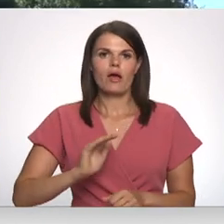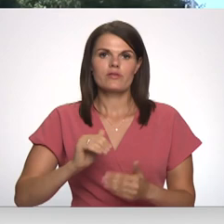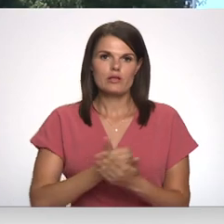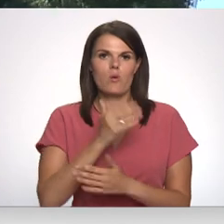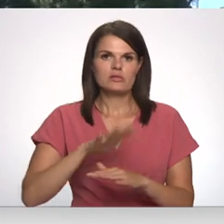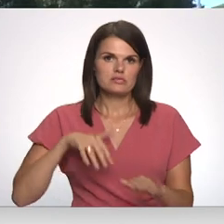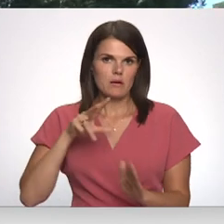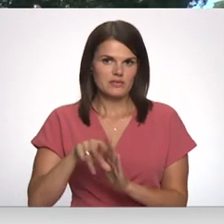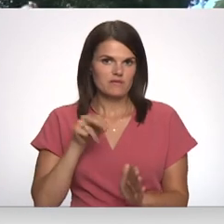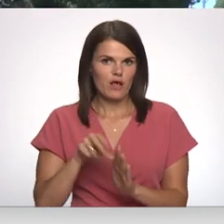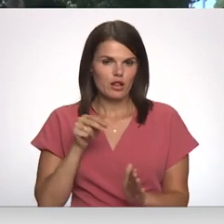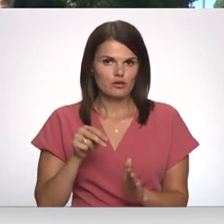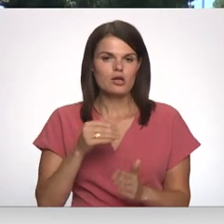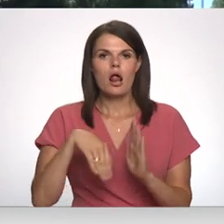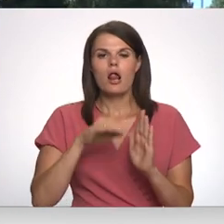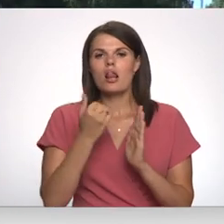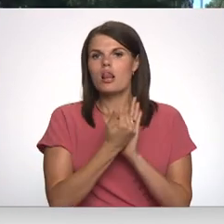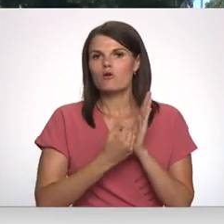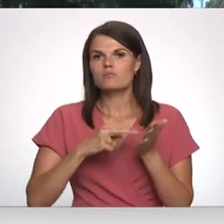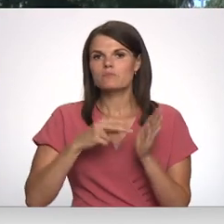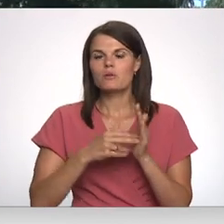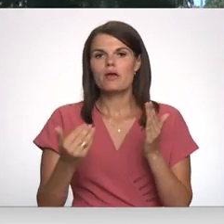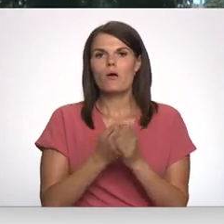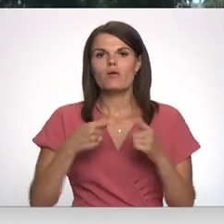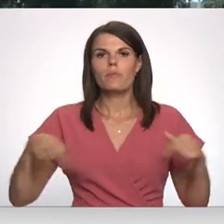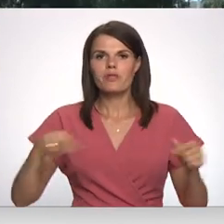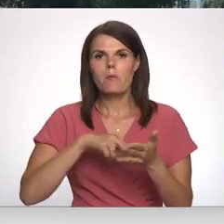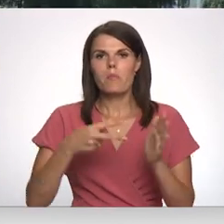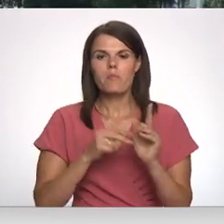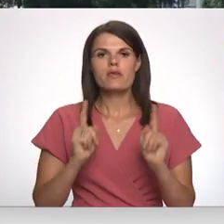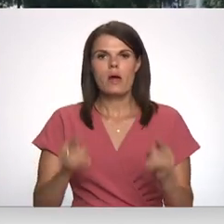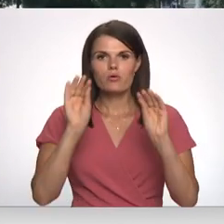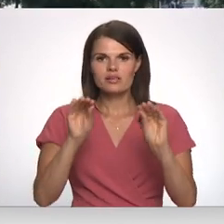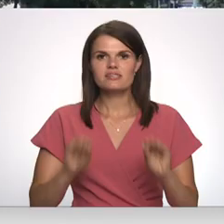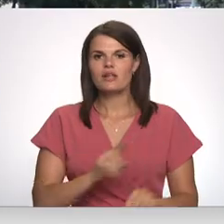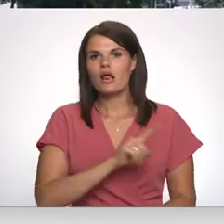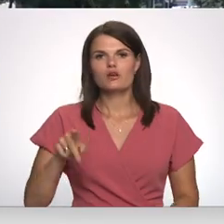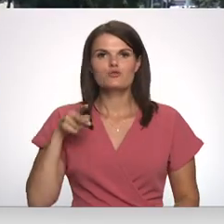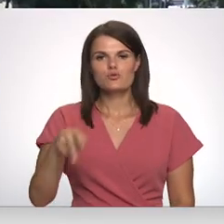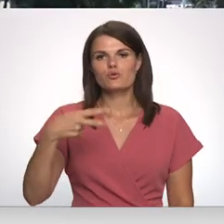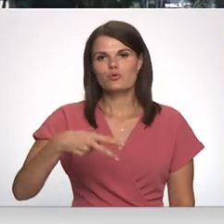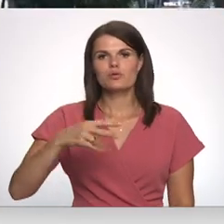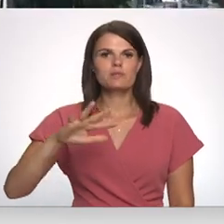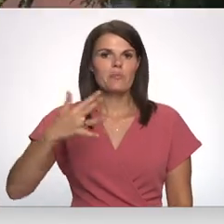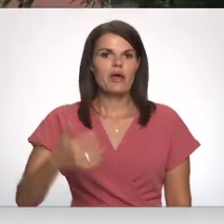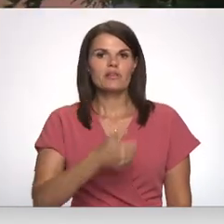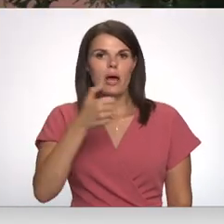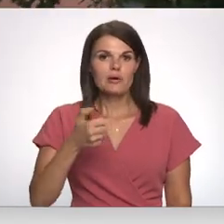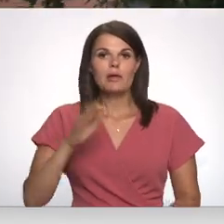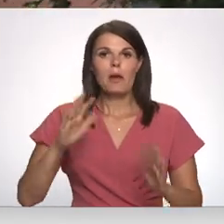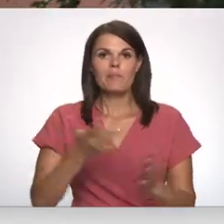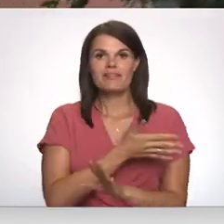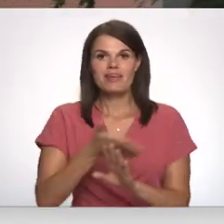vēlēšanas. Līkums paredz, ka jaunajām teritorijas plānojumam jābūt izstrādātam līdz 2025. Gadam, bet